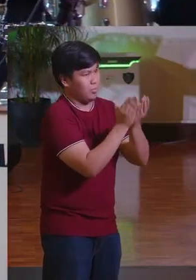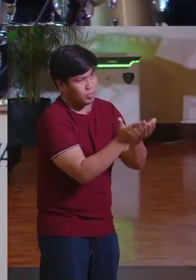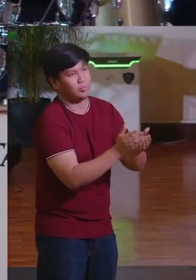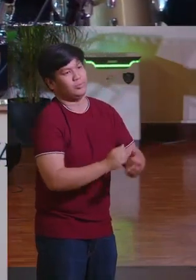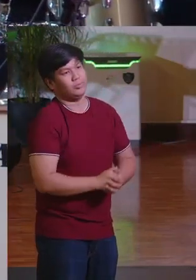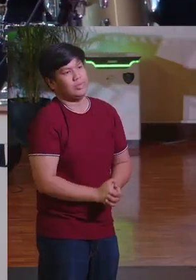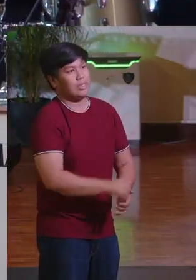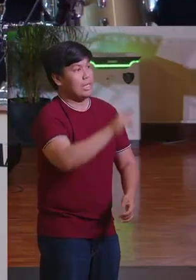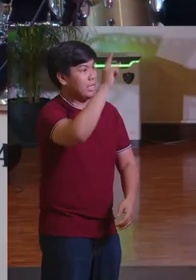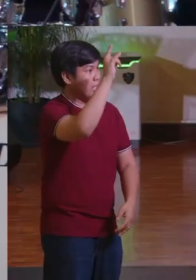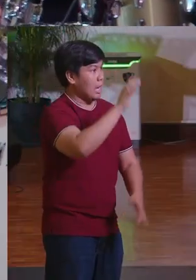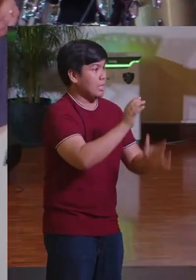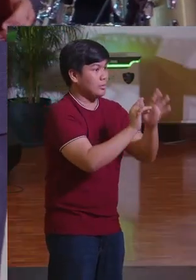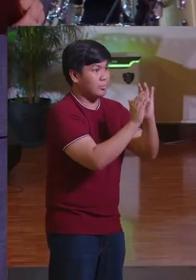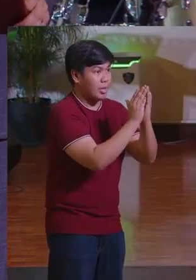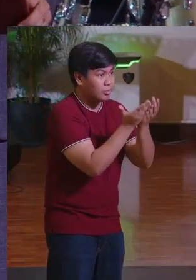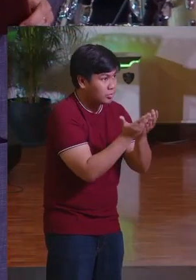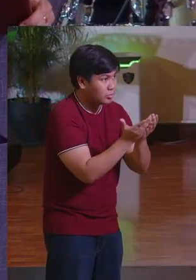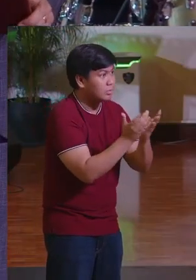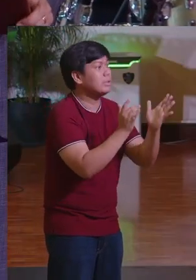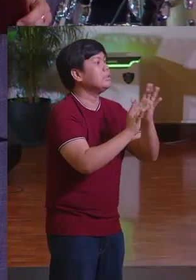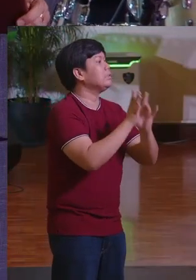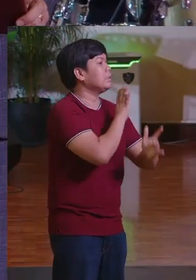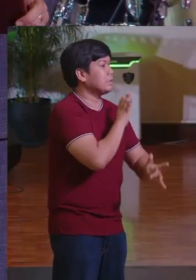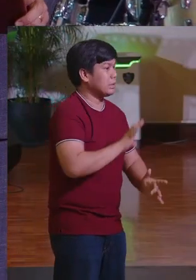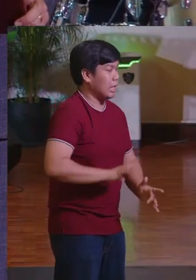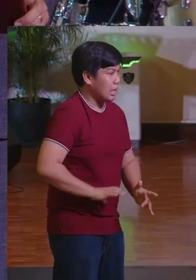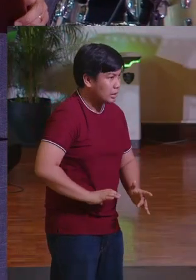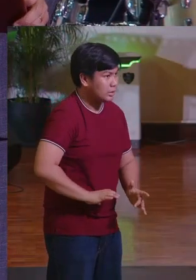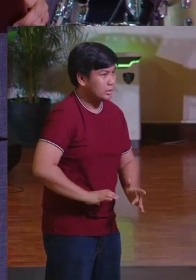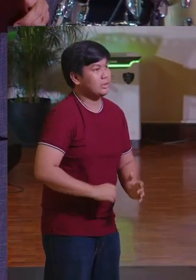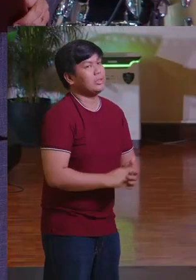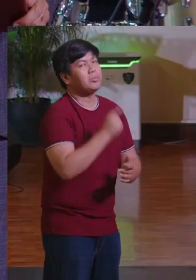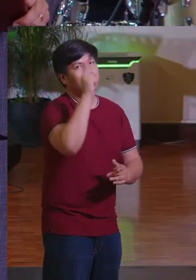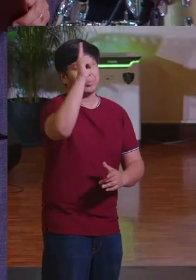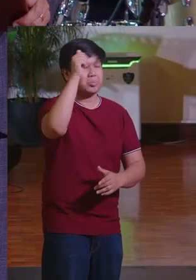The Word of God, Jesus Christ Himself.